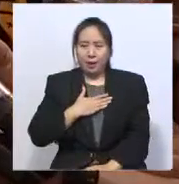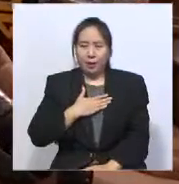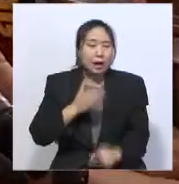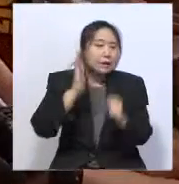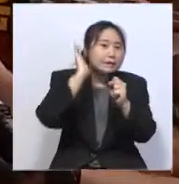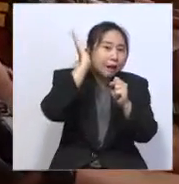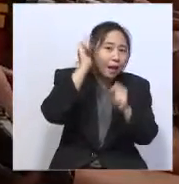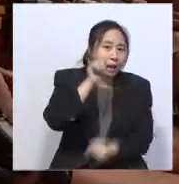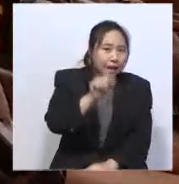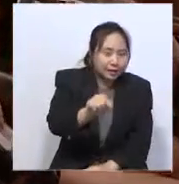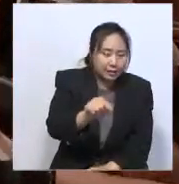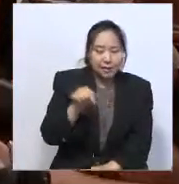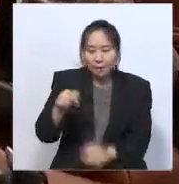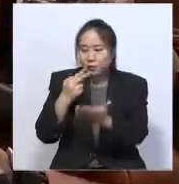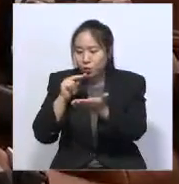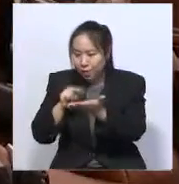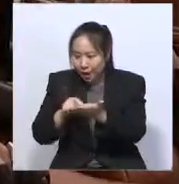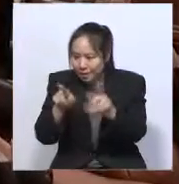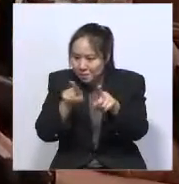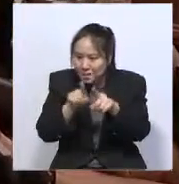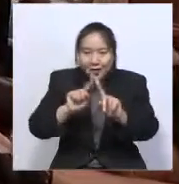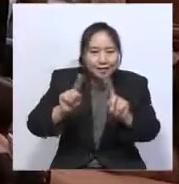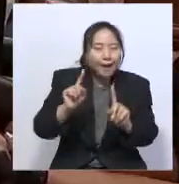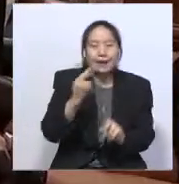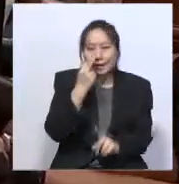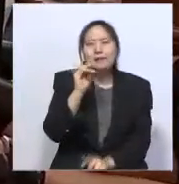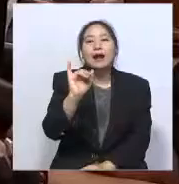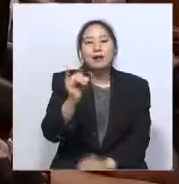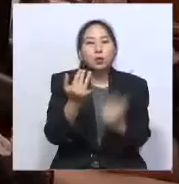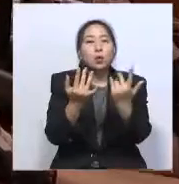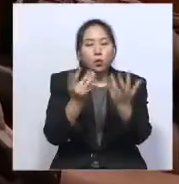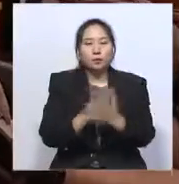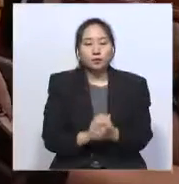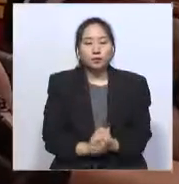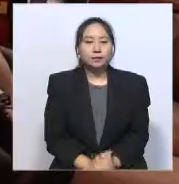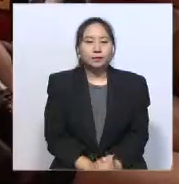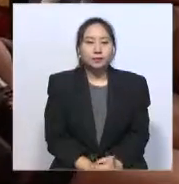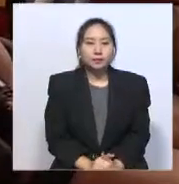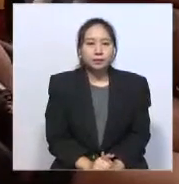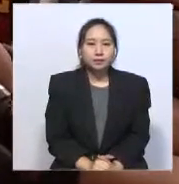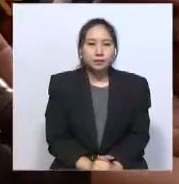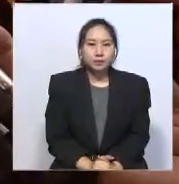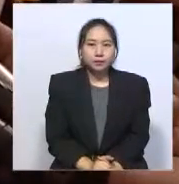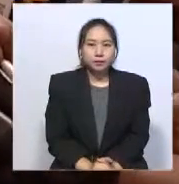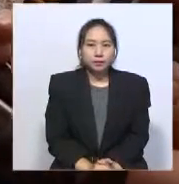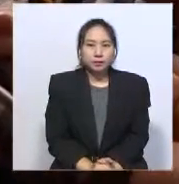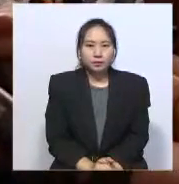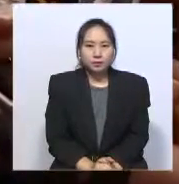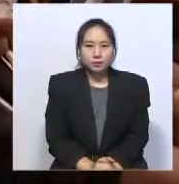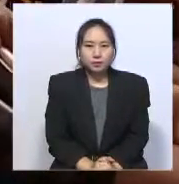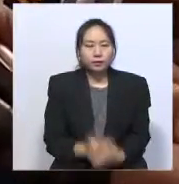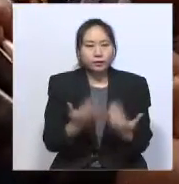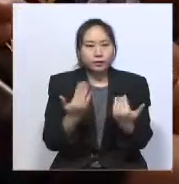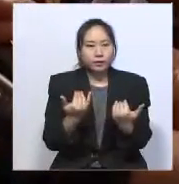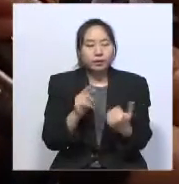งหรือไม่ก็คงจะรอการปรึกษาลือกันนะครับจะมีความชัดเจนนะครับ คือวันนี้ชัดเจนว่าข้อยุติและข้อสรุปทั้งหมดเลยใช่ไหมคะว่าจะให้คง